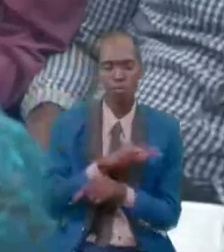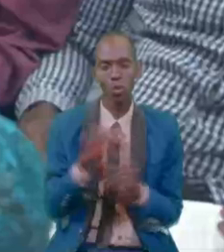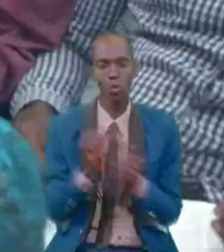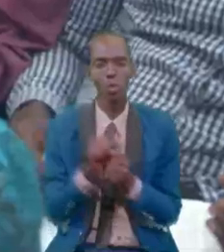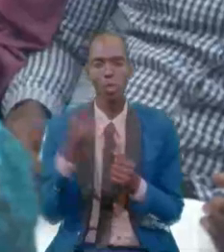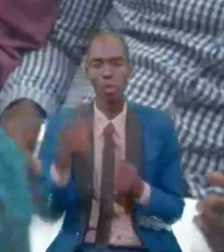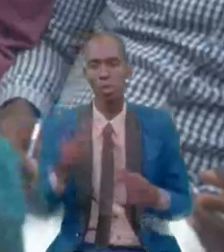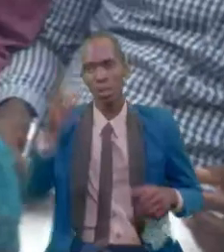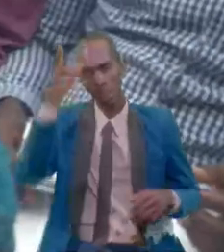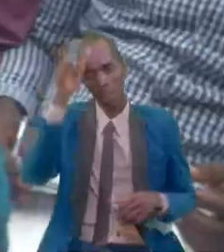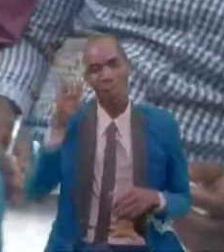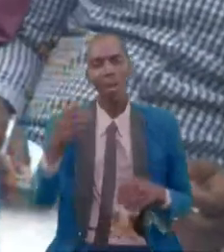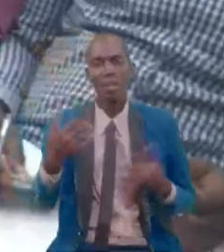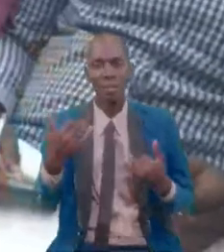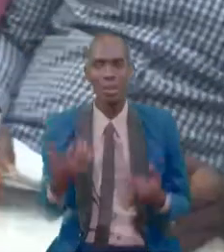Celui qui avait eu la légion,